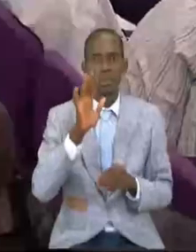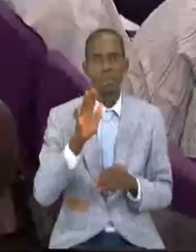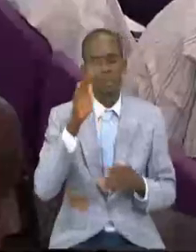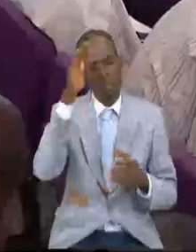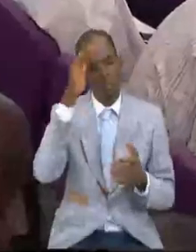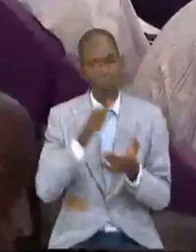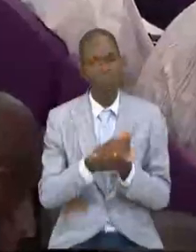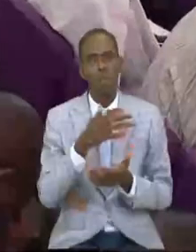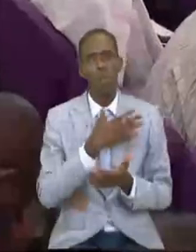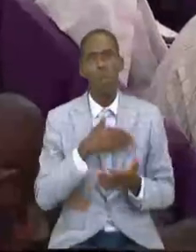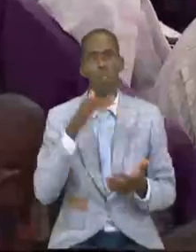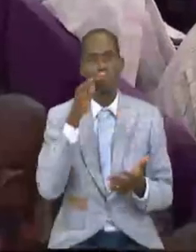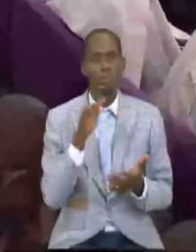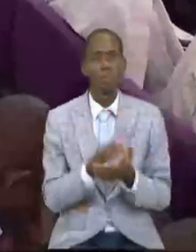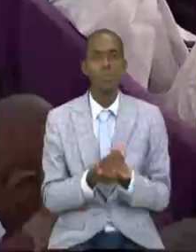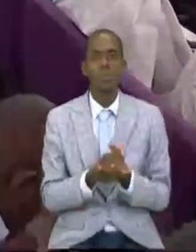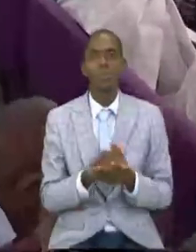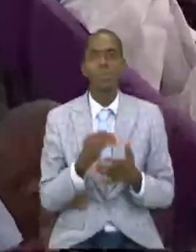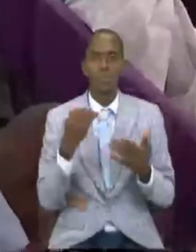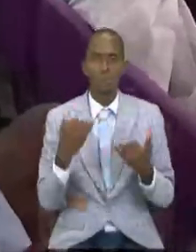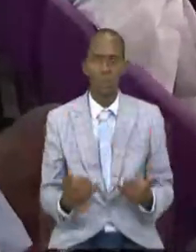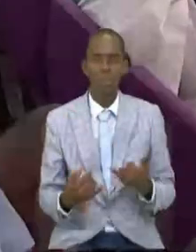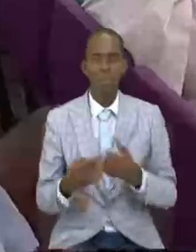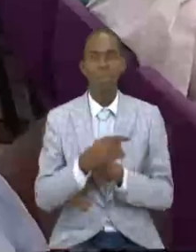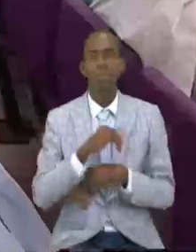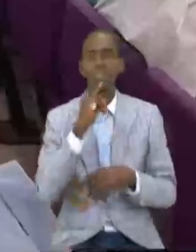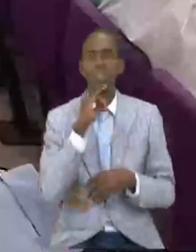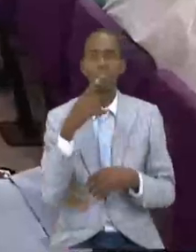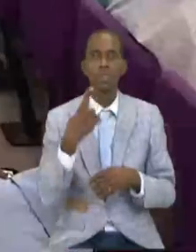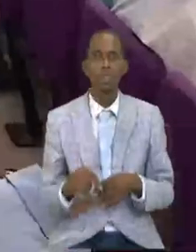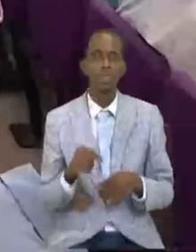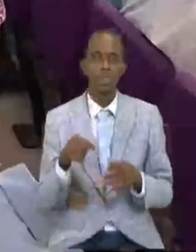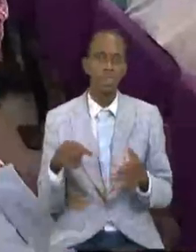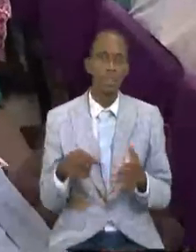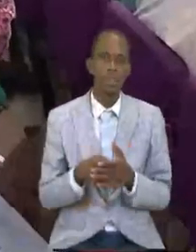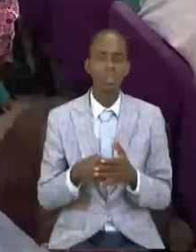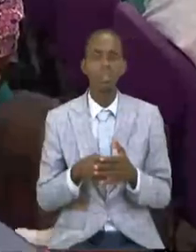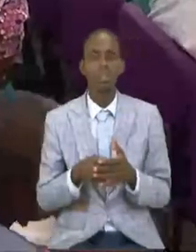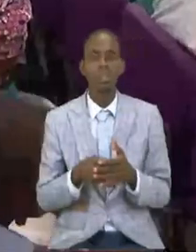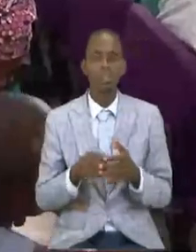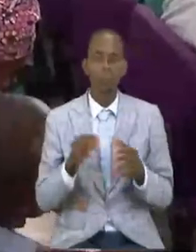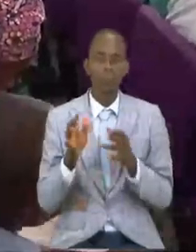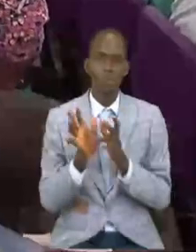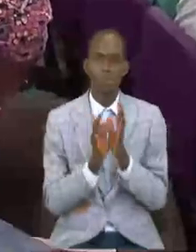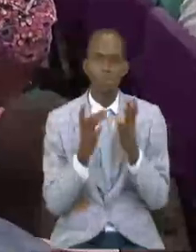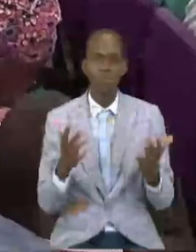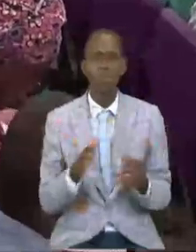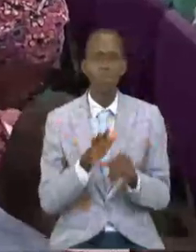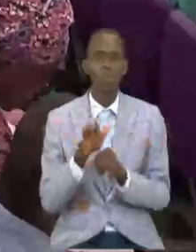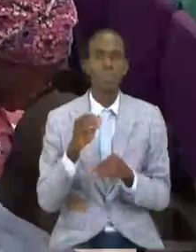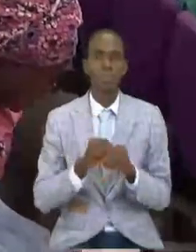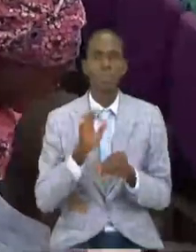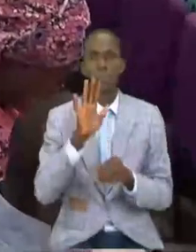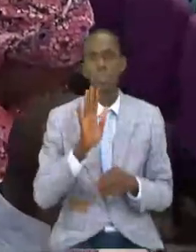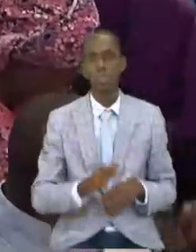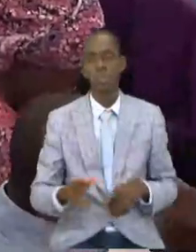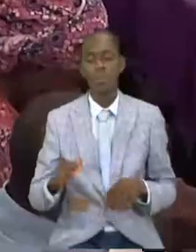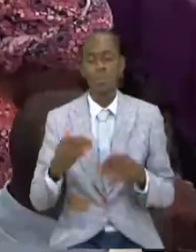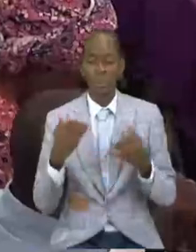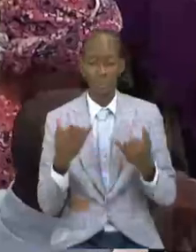est accomplie dans votre femme, dans votre mari. Aujourd'hui, cette parole de l'Écriture que vous